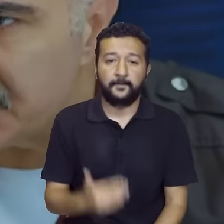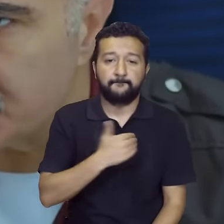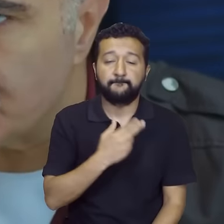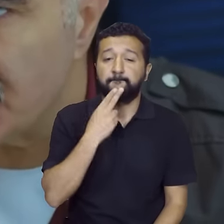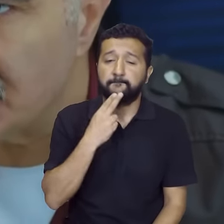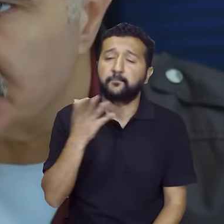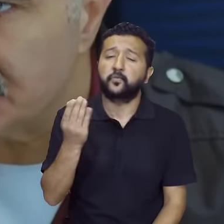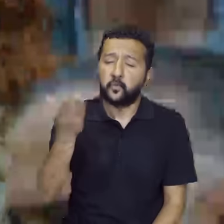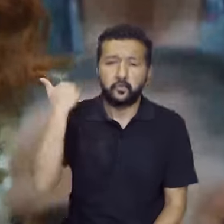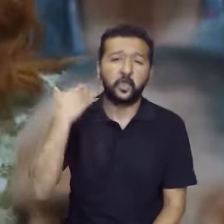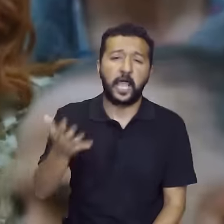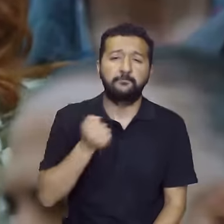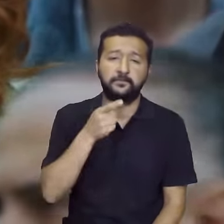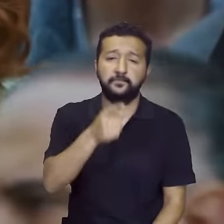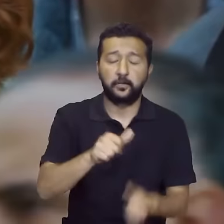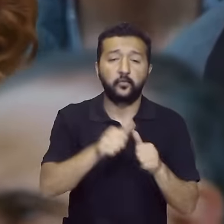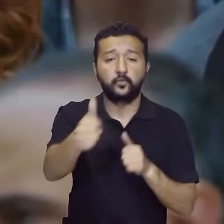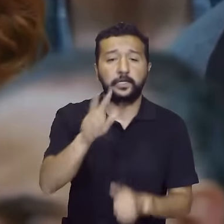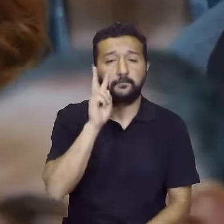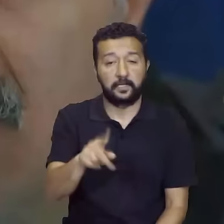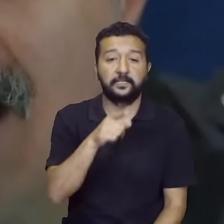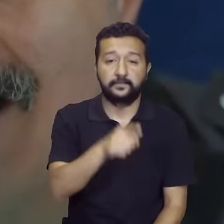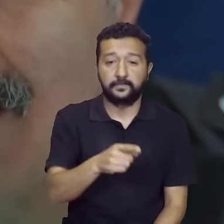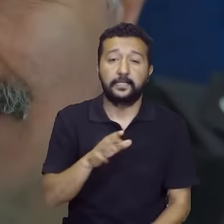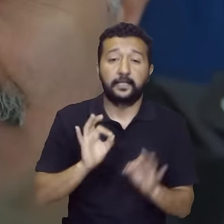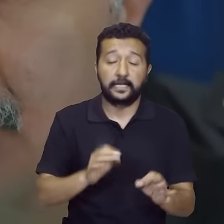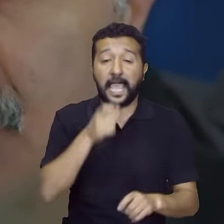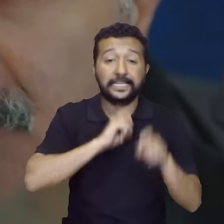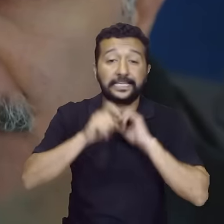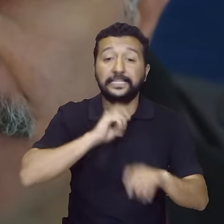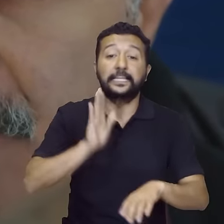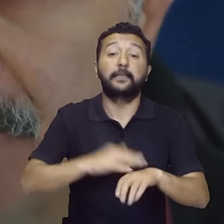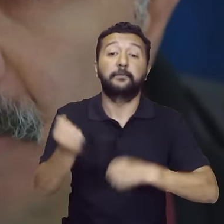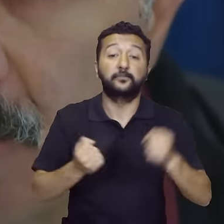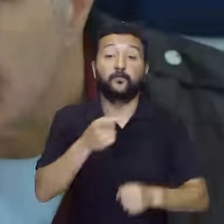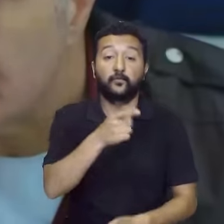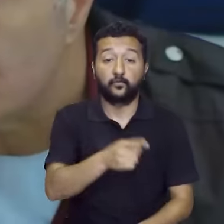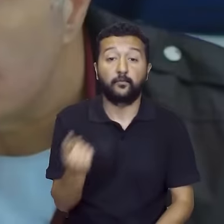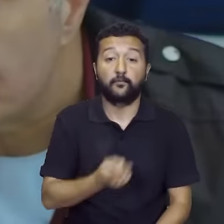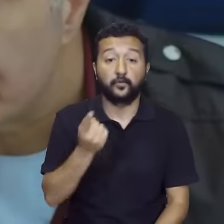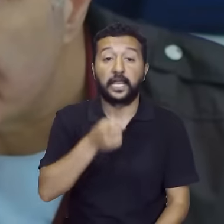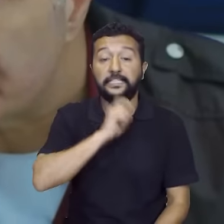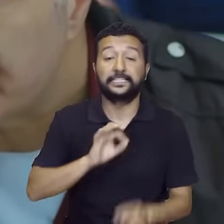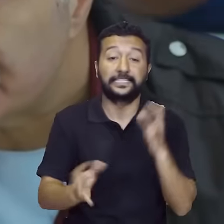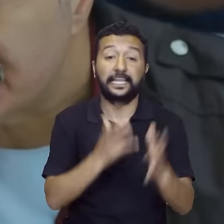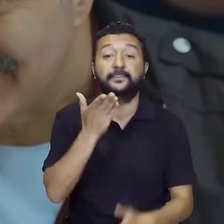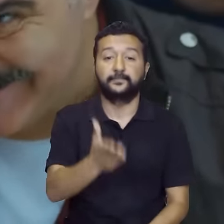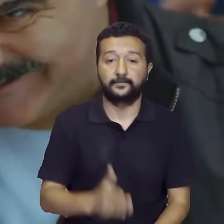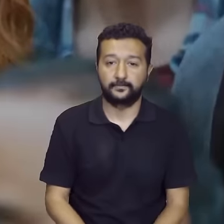Ben kızı çoktan almışım. Sen uzaktan bakarsın. Hararet yapma şoför. Motoru